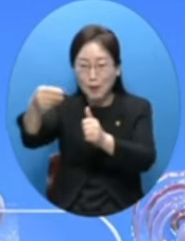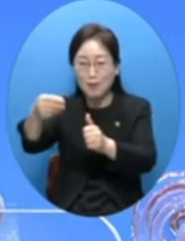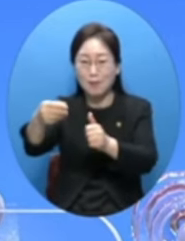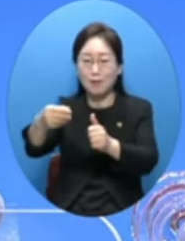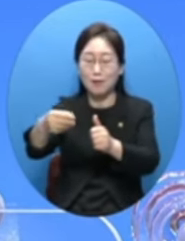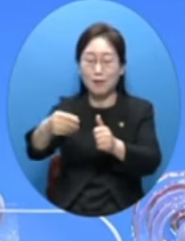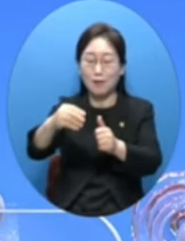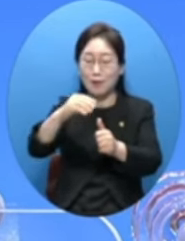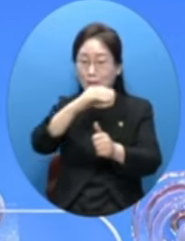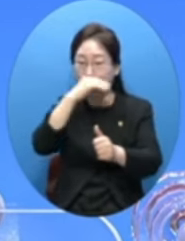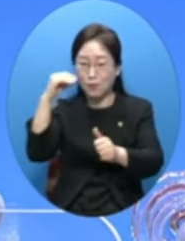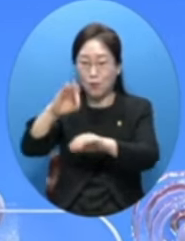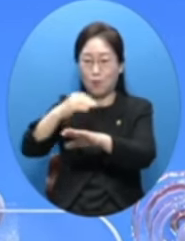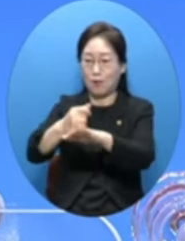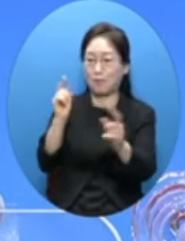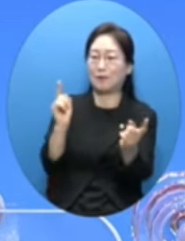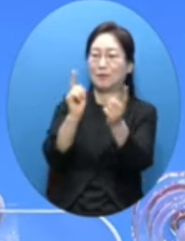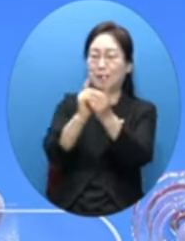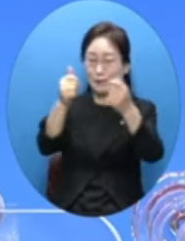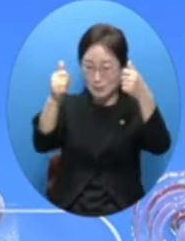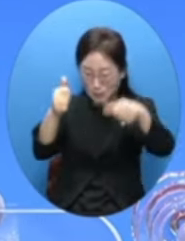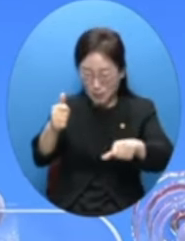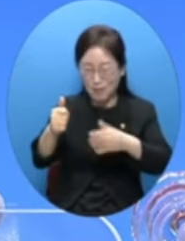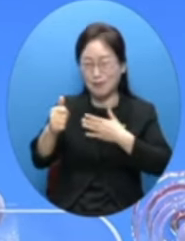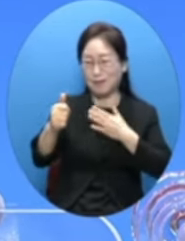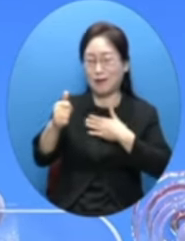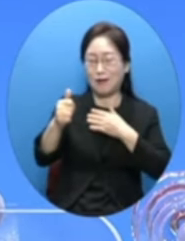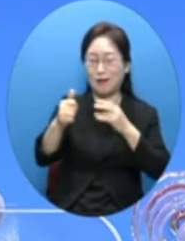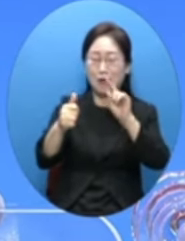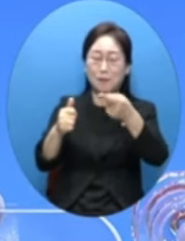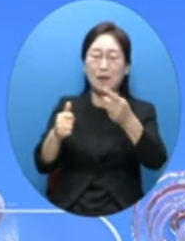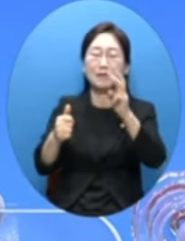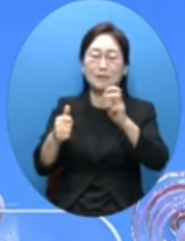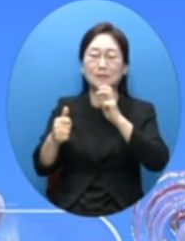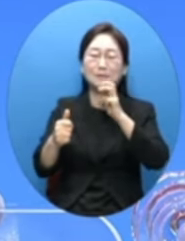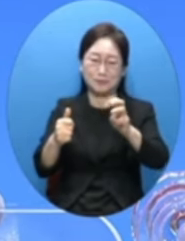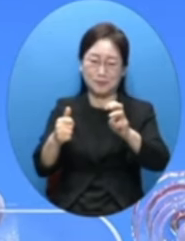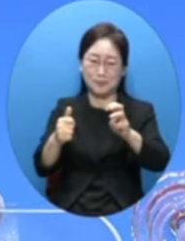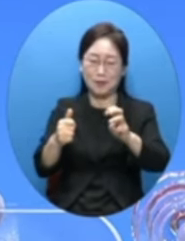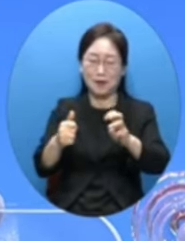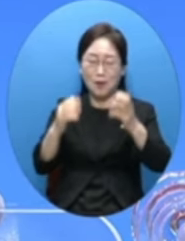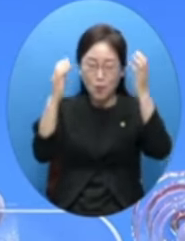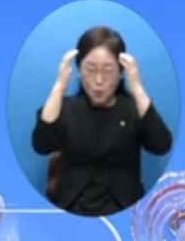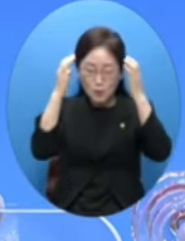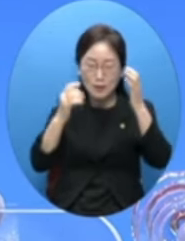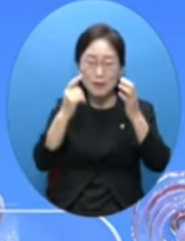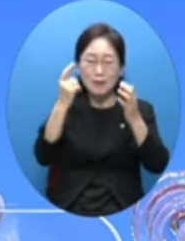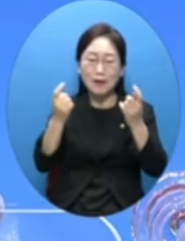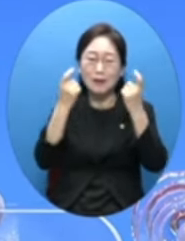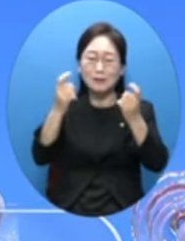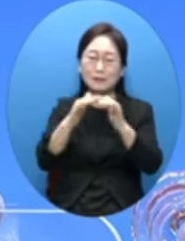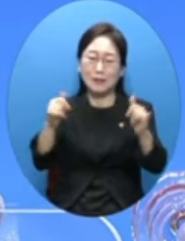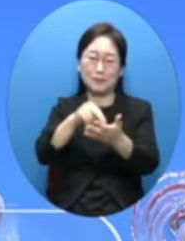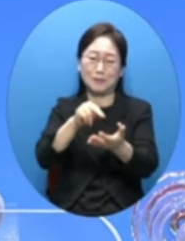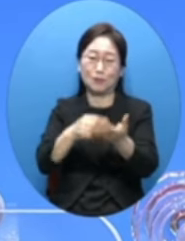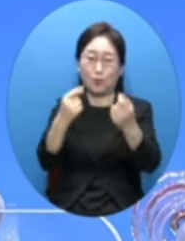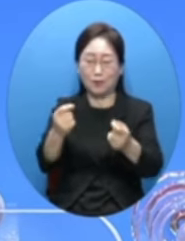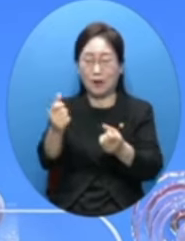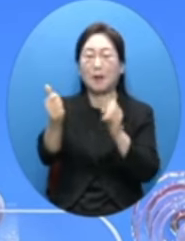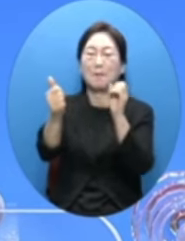때 내가 130년 험한 세월 나그네길 인생을 살았다고 고백을 했던 것입니다.